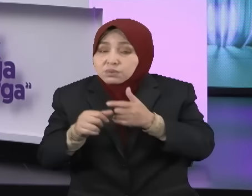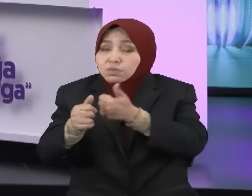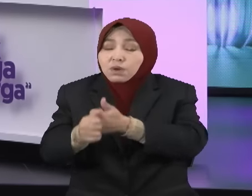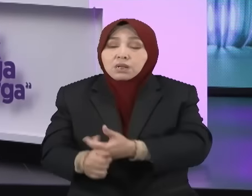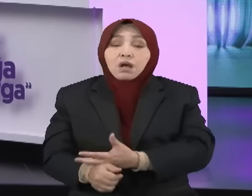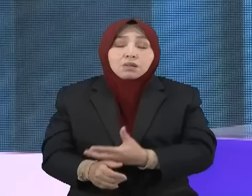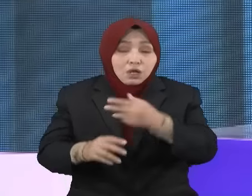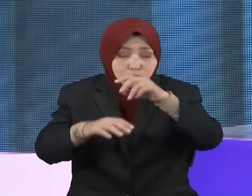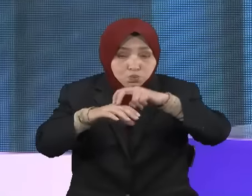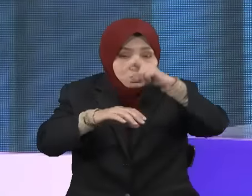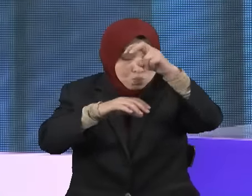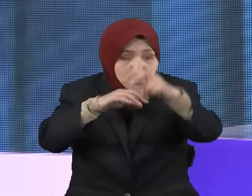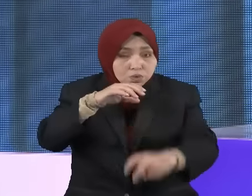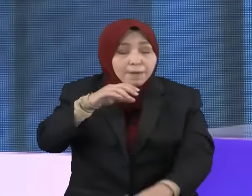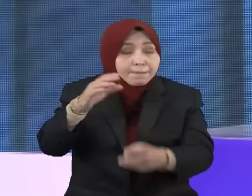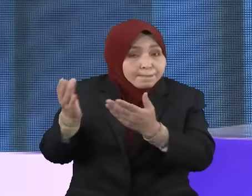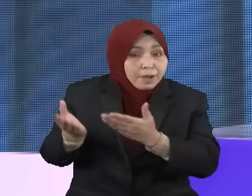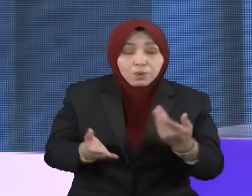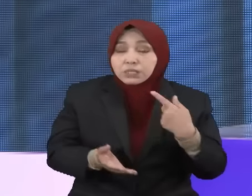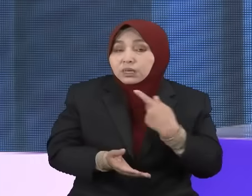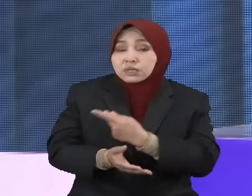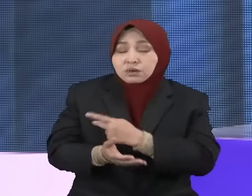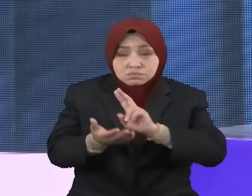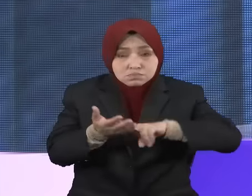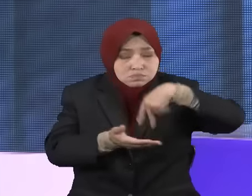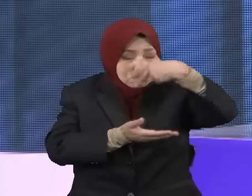turun ke bawah, Ustaz. Dia akan membawa kita